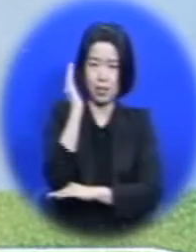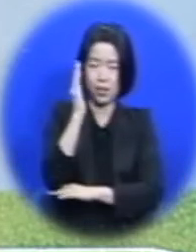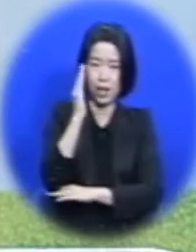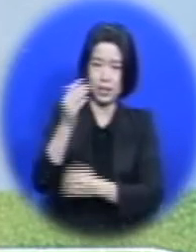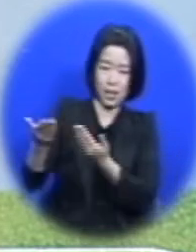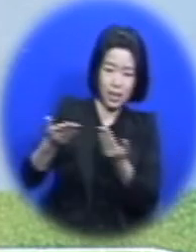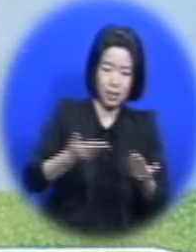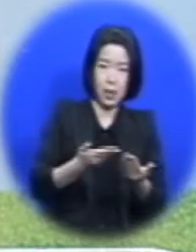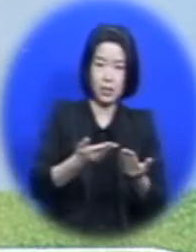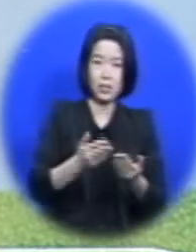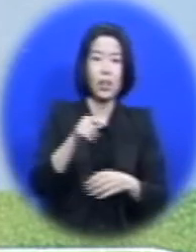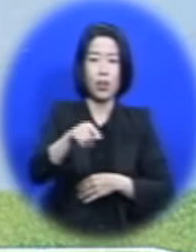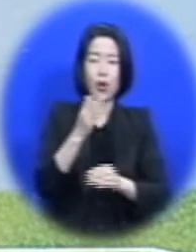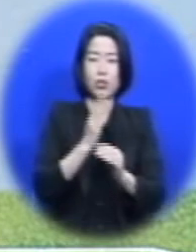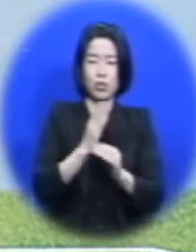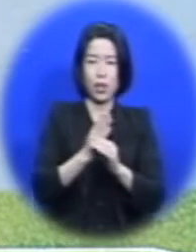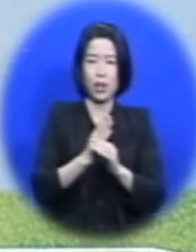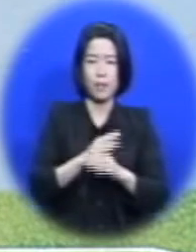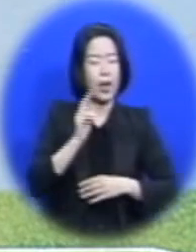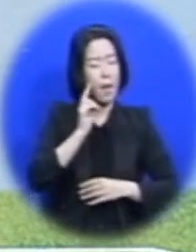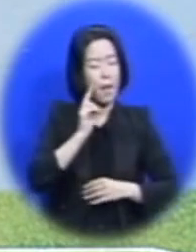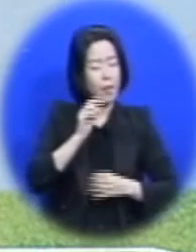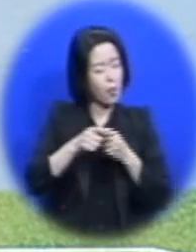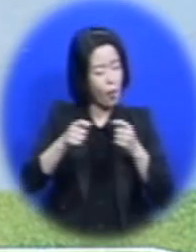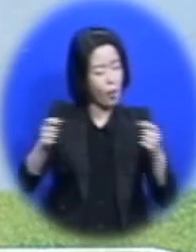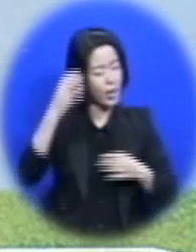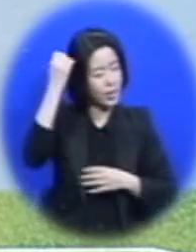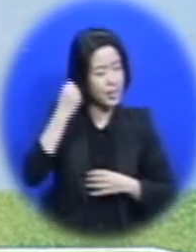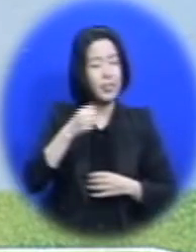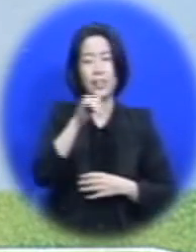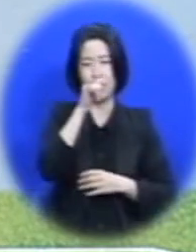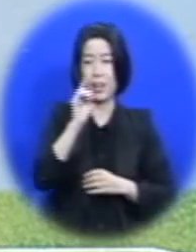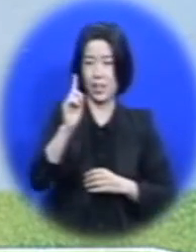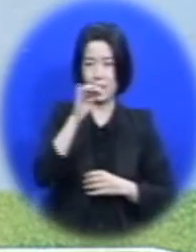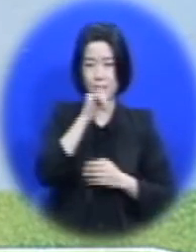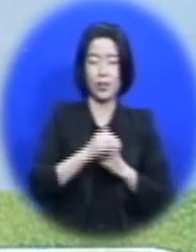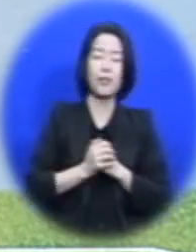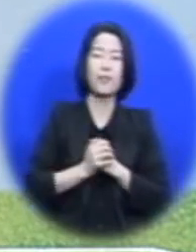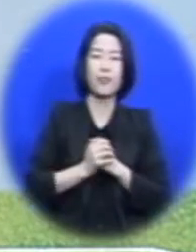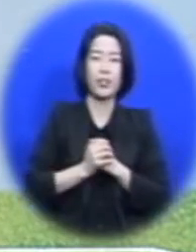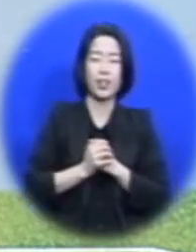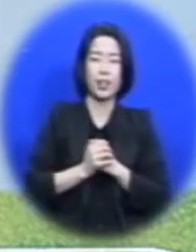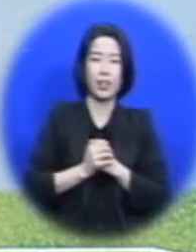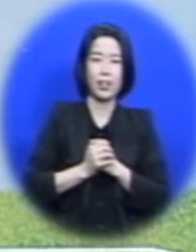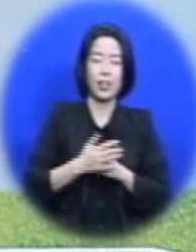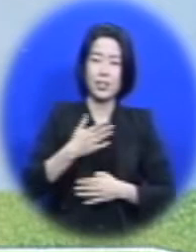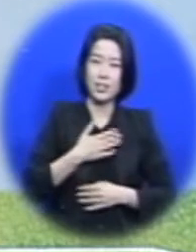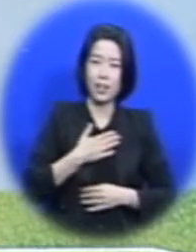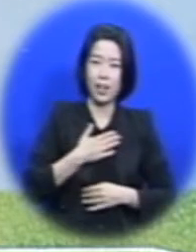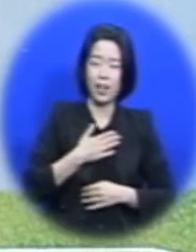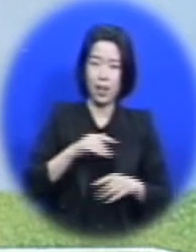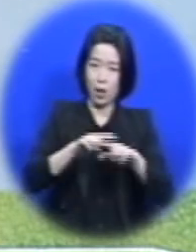받은 것 중에 아주 오랫도록 기억이 남는 대접이 한 번 있었어요 어 제가